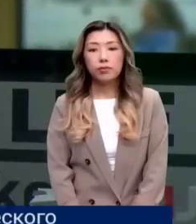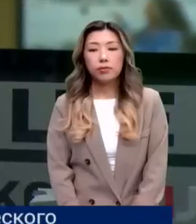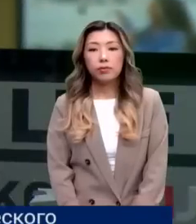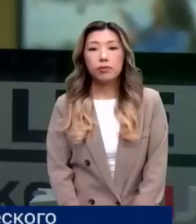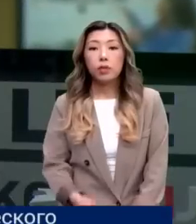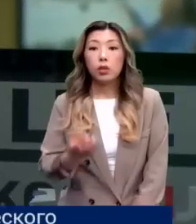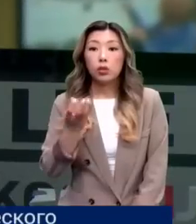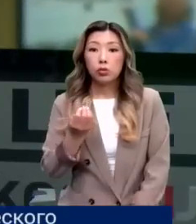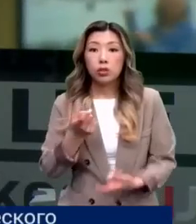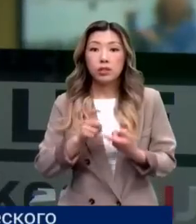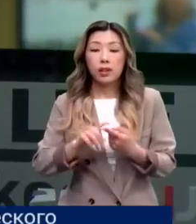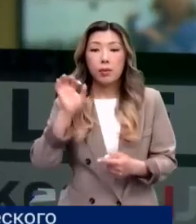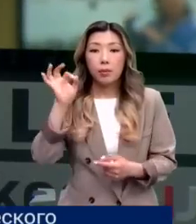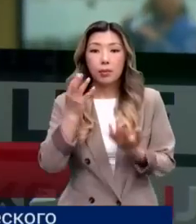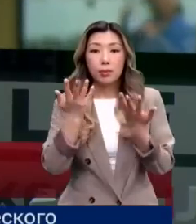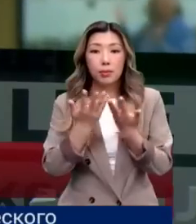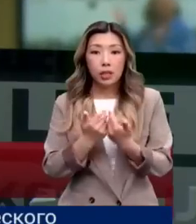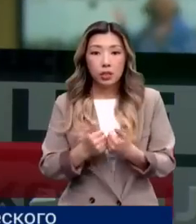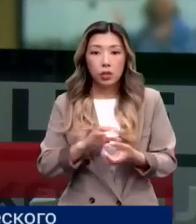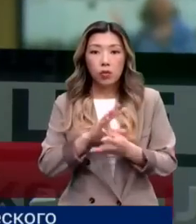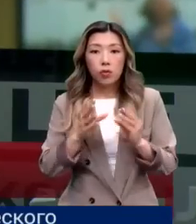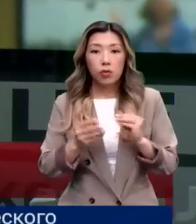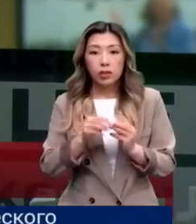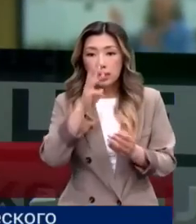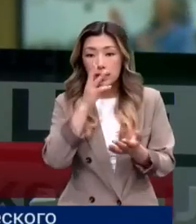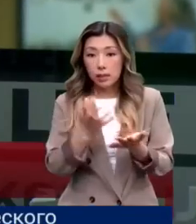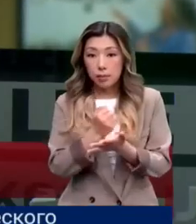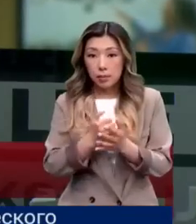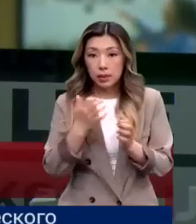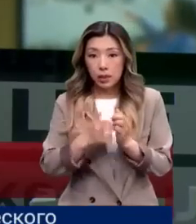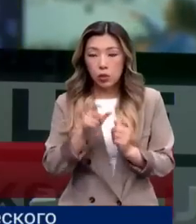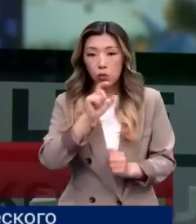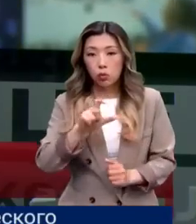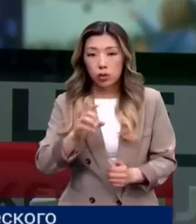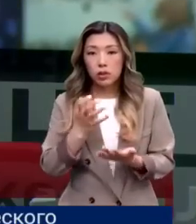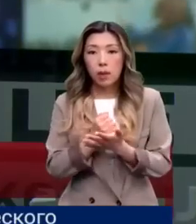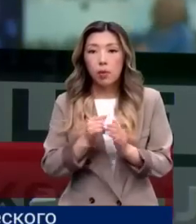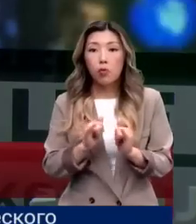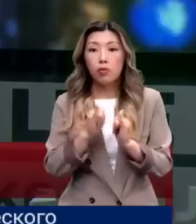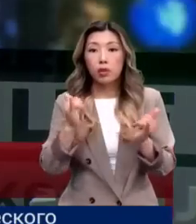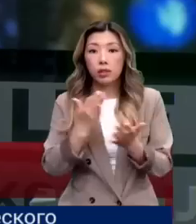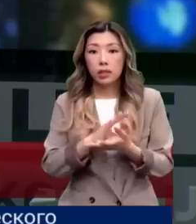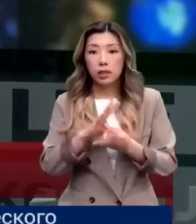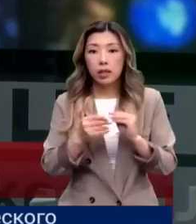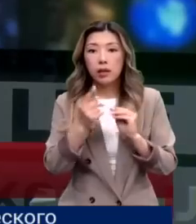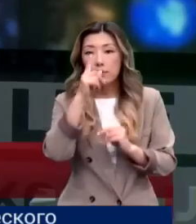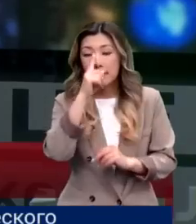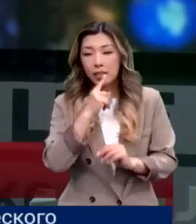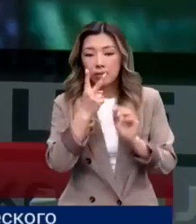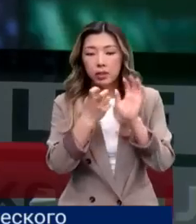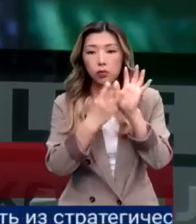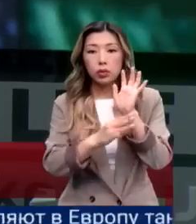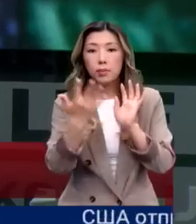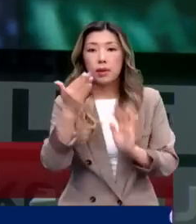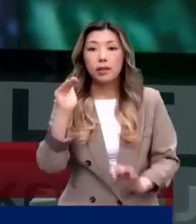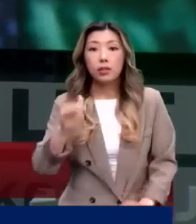Между тем, статистика уверяет, что в стране увеличился размер среднемесячной зарплаты. За первый квартал этого года она составила 285 тысяч тенге.